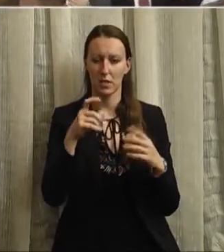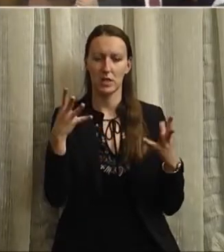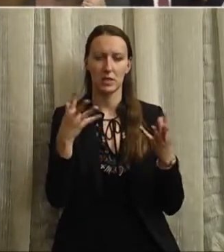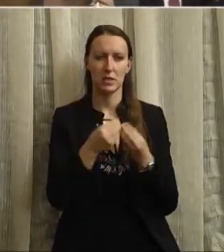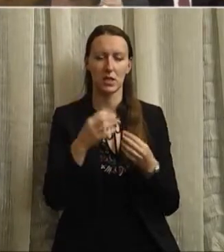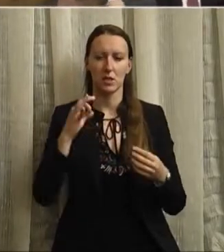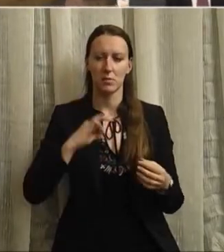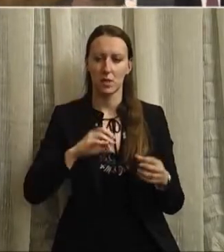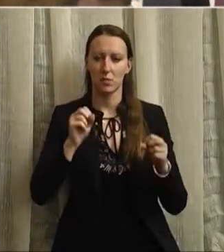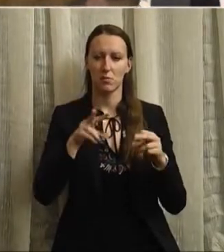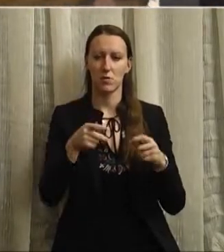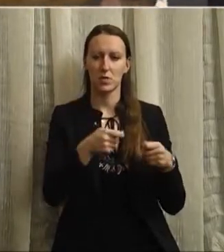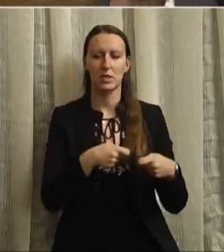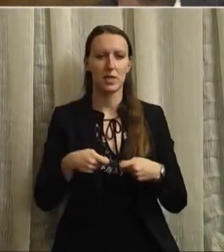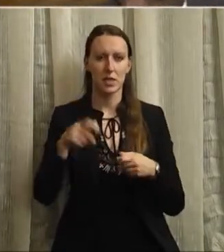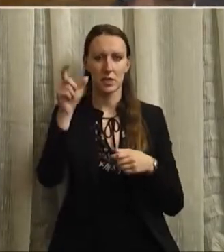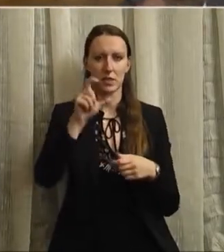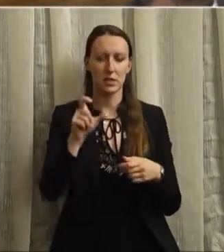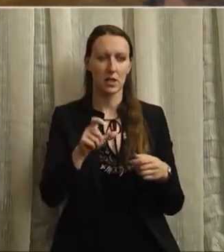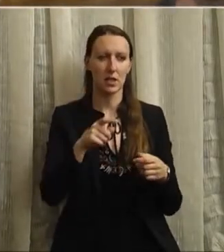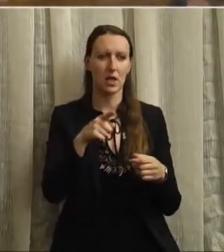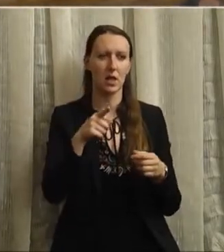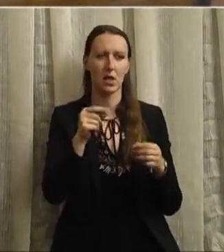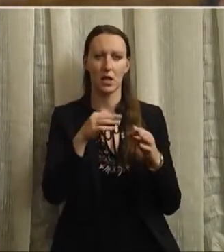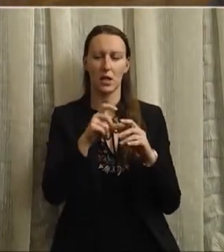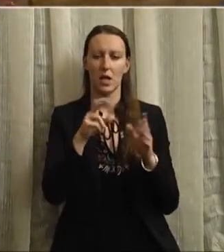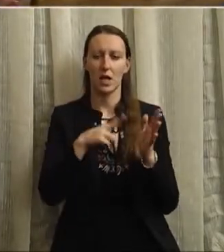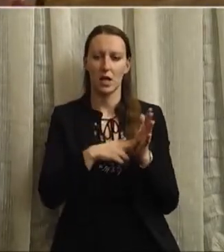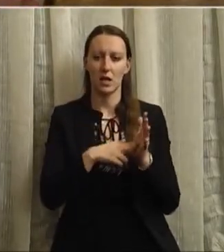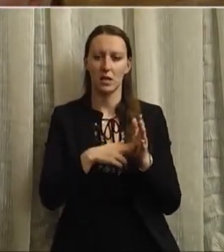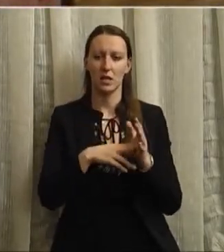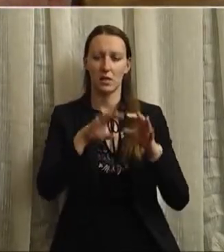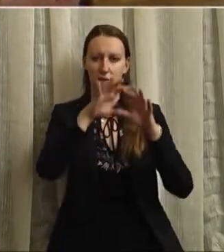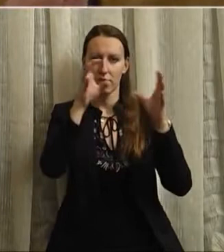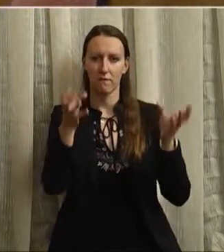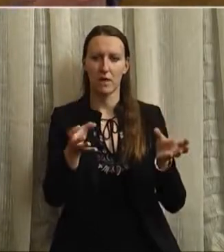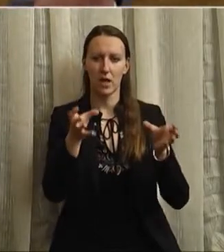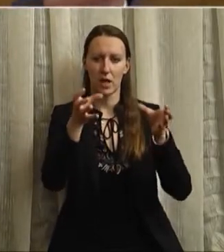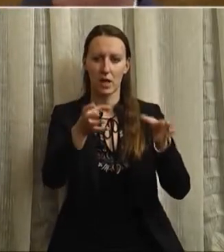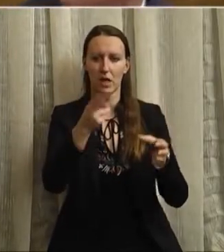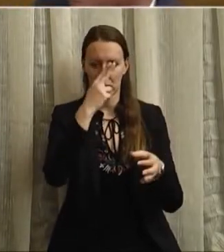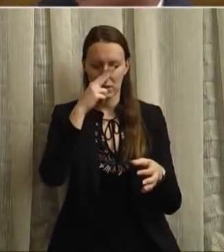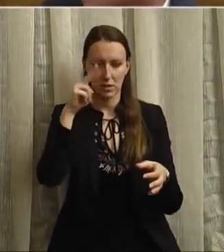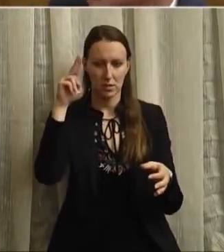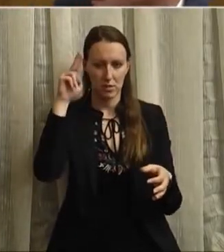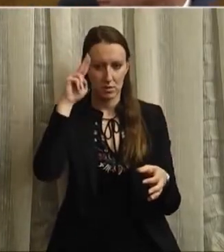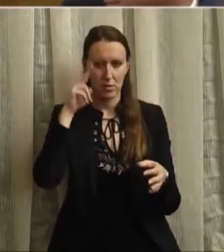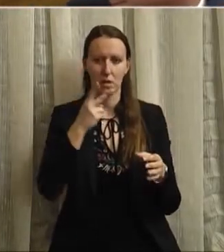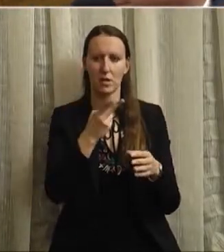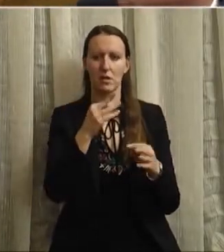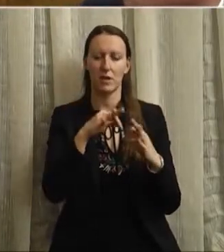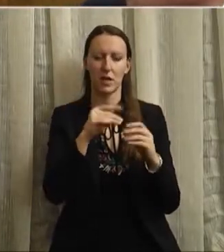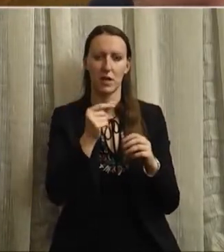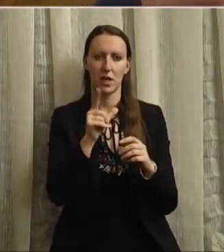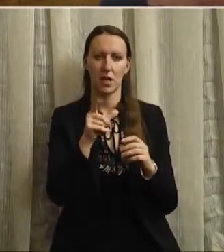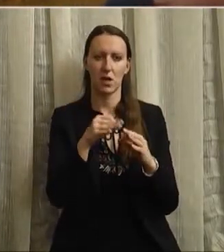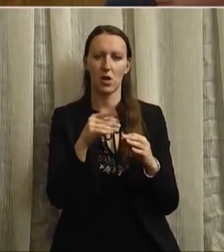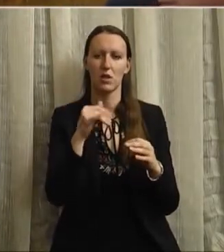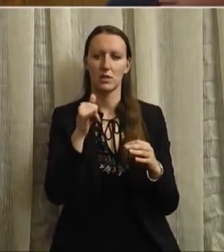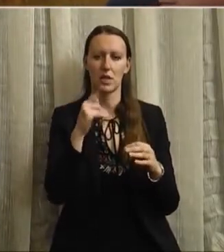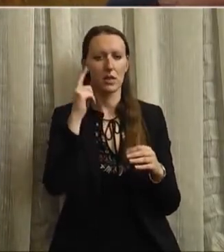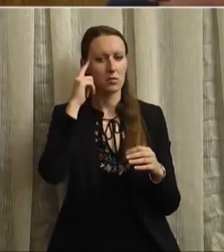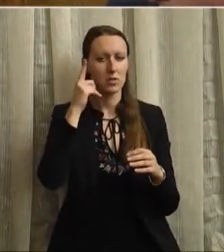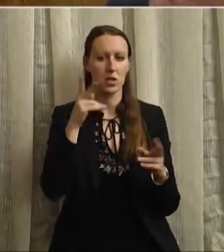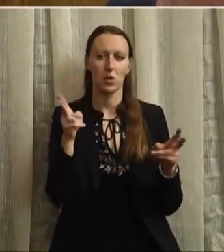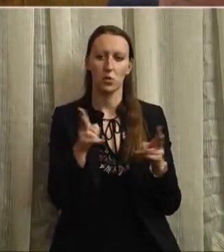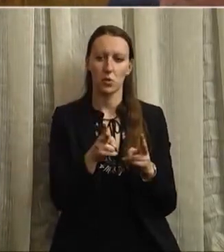zajedno s predsjednikom Pulske zajednice Talijana gospodinom Radinom, položili su vijenac na spomen obilježje žrtvama Vergarole. Sad